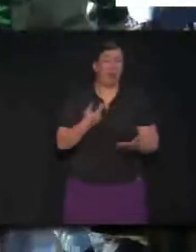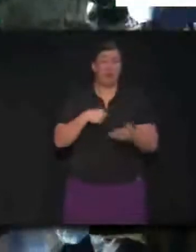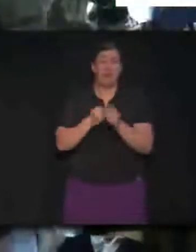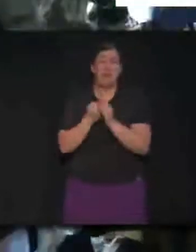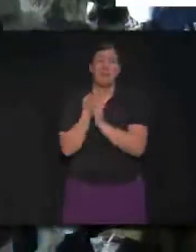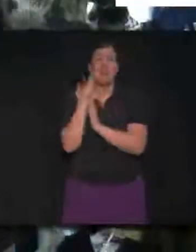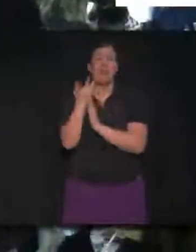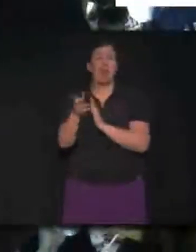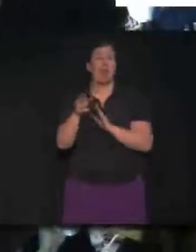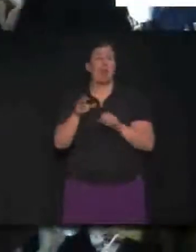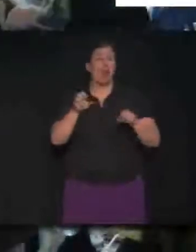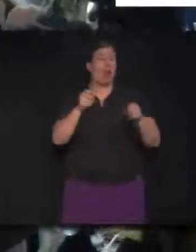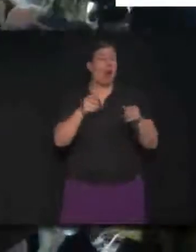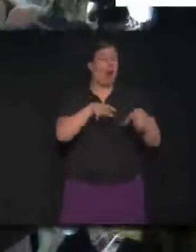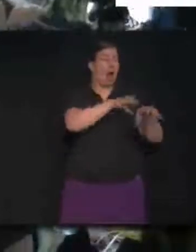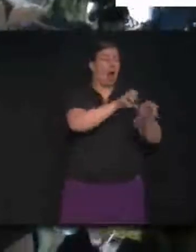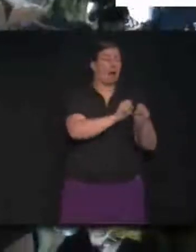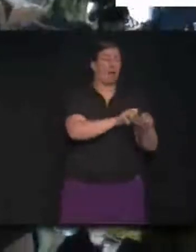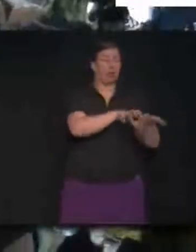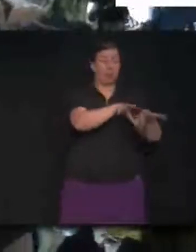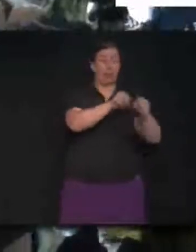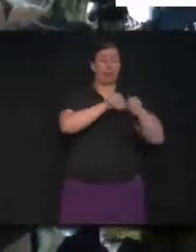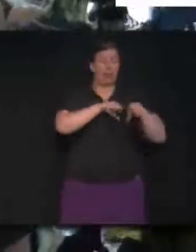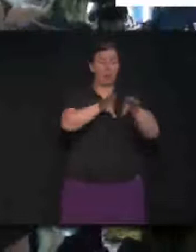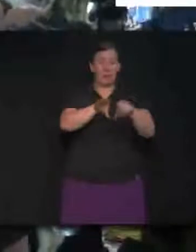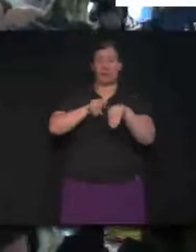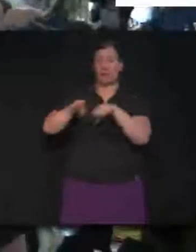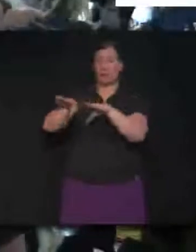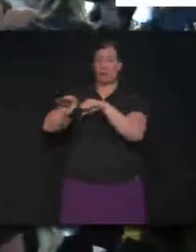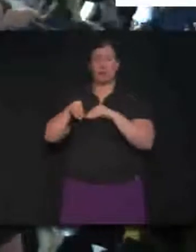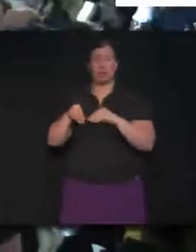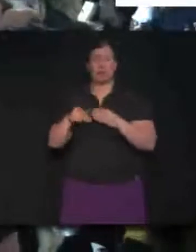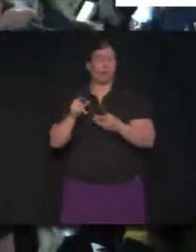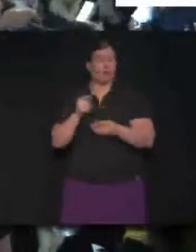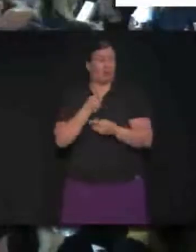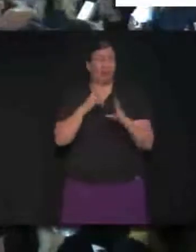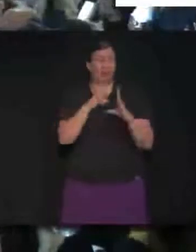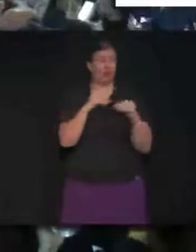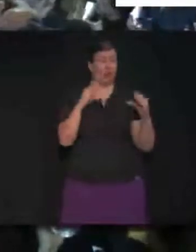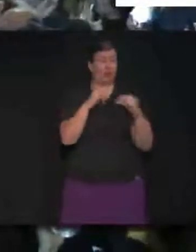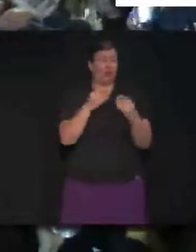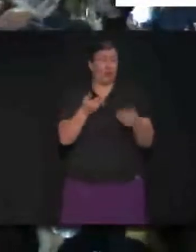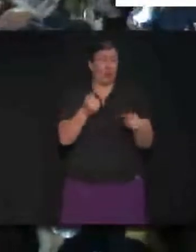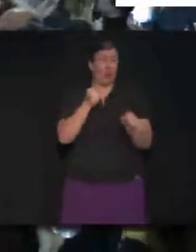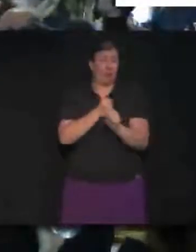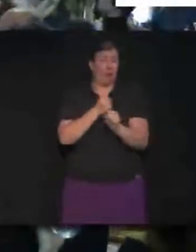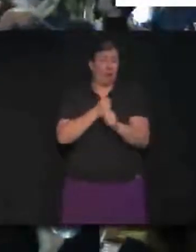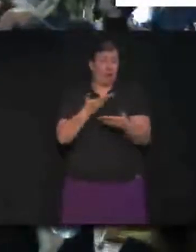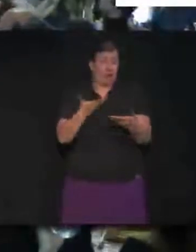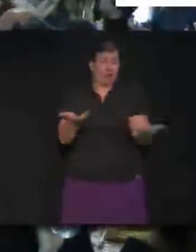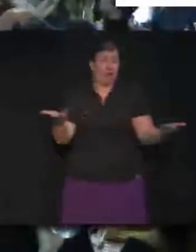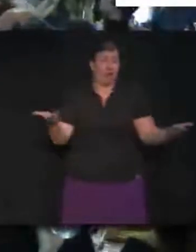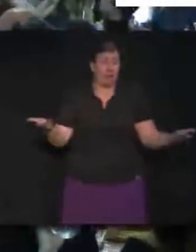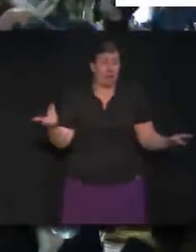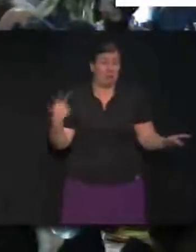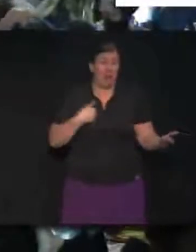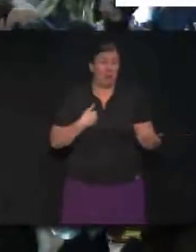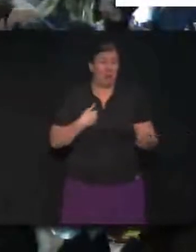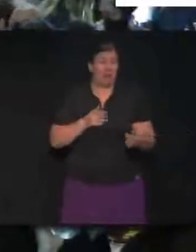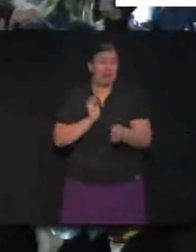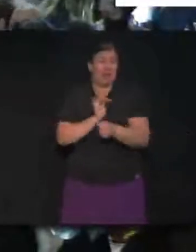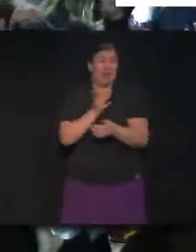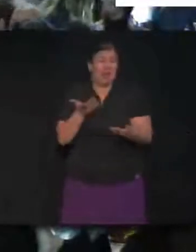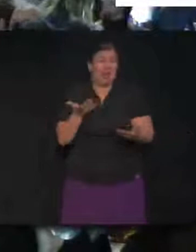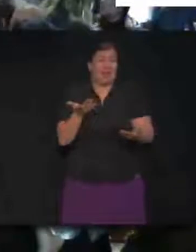Weg gefunden wie man Accounts von anderen Leuten übernehmen kann das kann uns mit jeder Software immer wieder passieren und wir können nichts dagegen tun wir haben keine